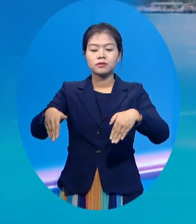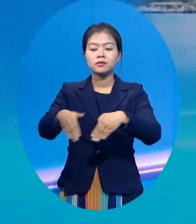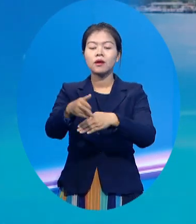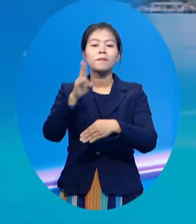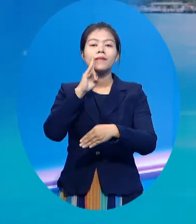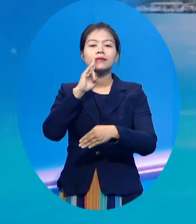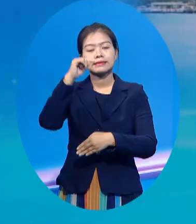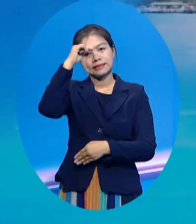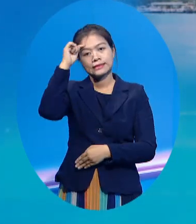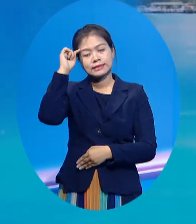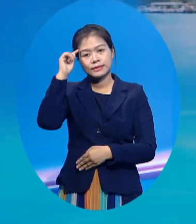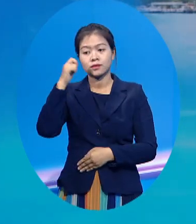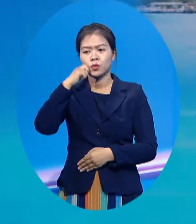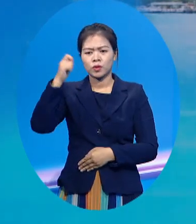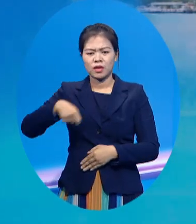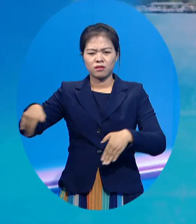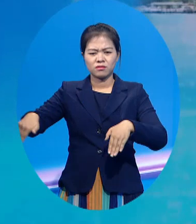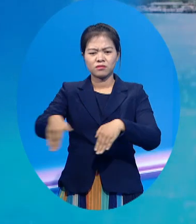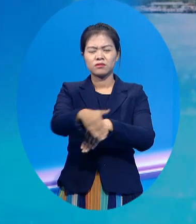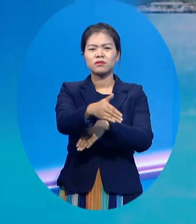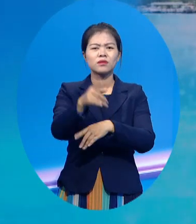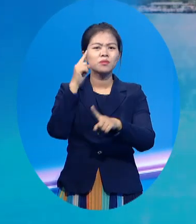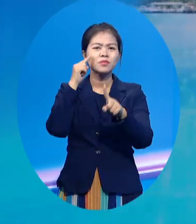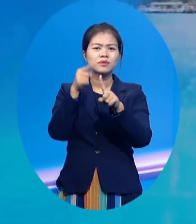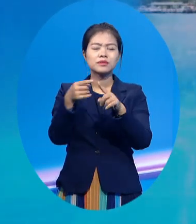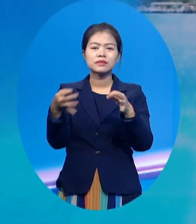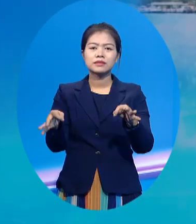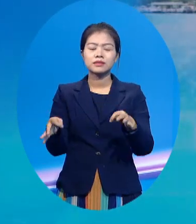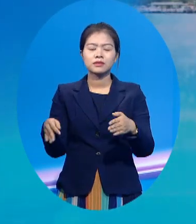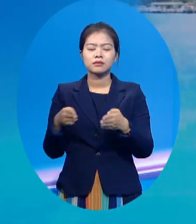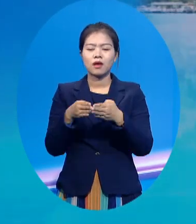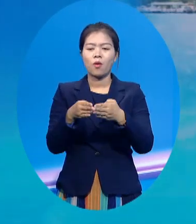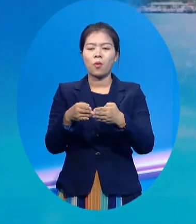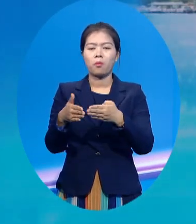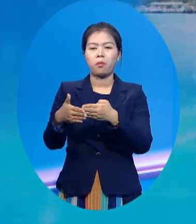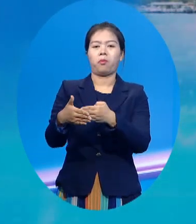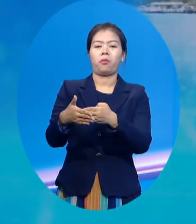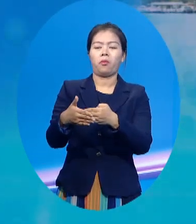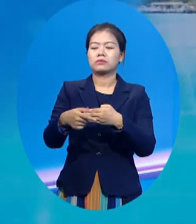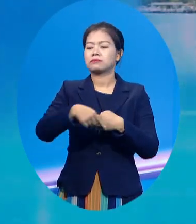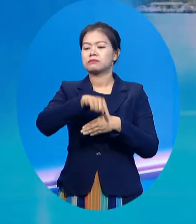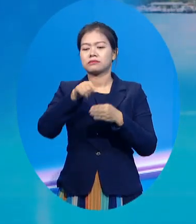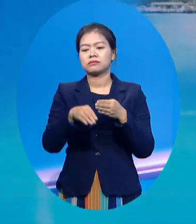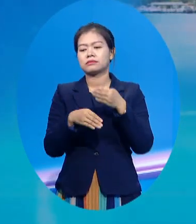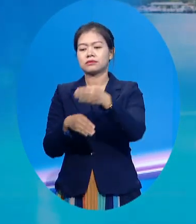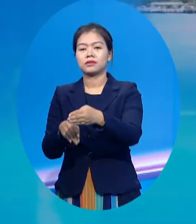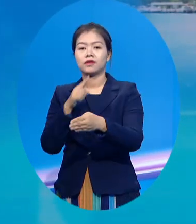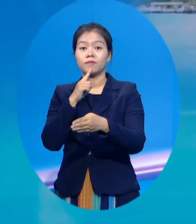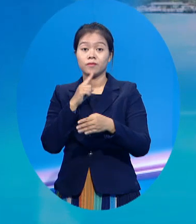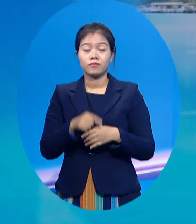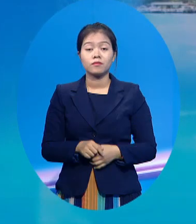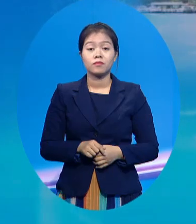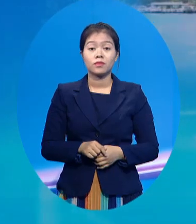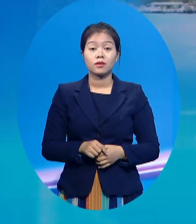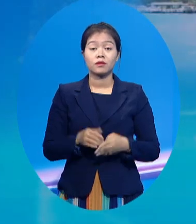Ukraina thiết lập hành lang này cho các tàu thương mại bị mắc kẹt tại các cảng bên bờ biển đen hoạt động vận chuyển sẽ được ghi lại bằng camera